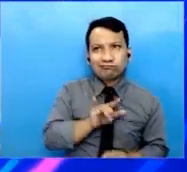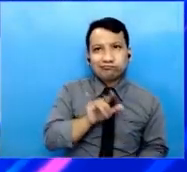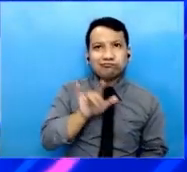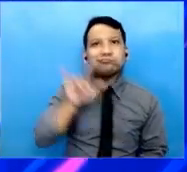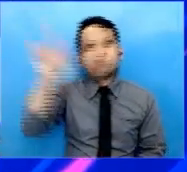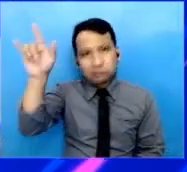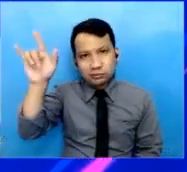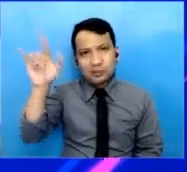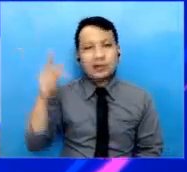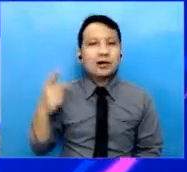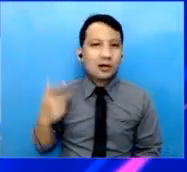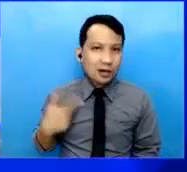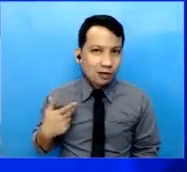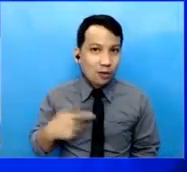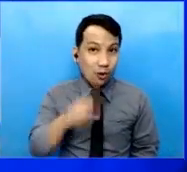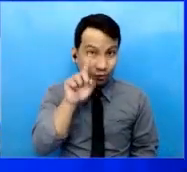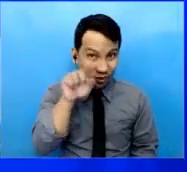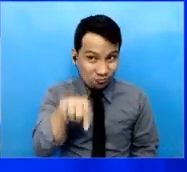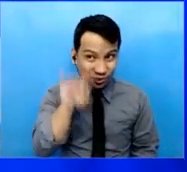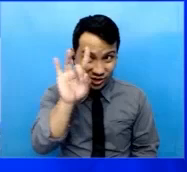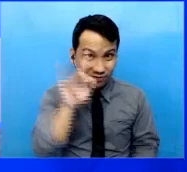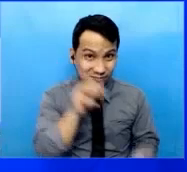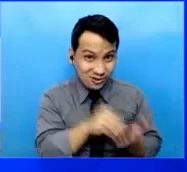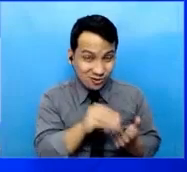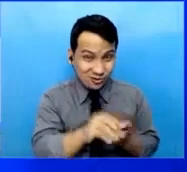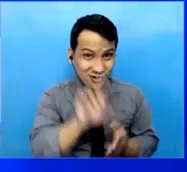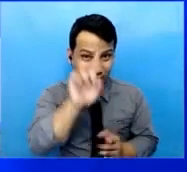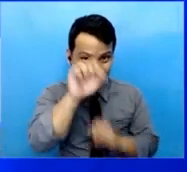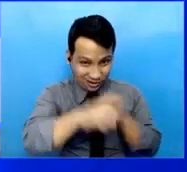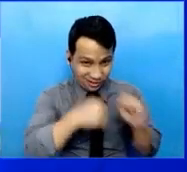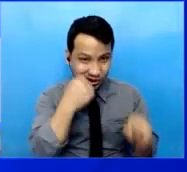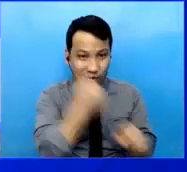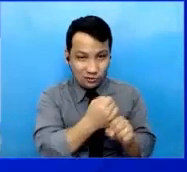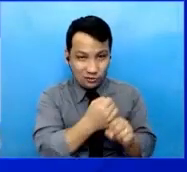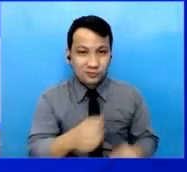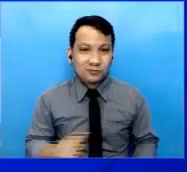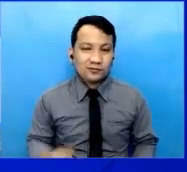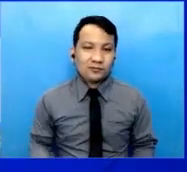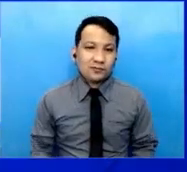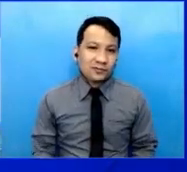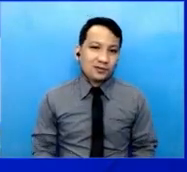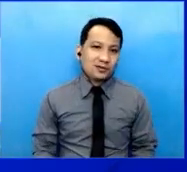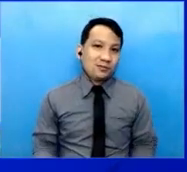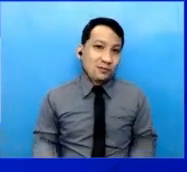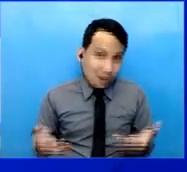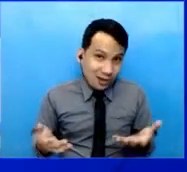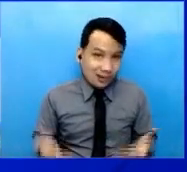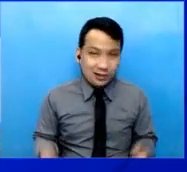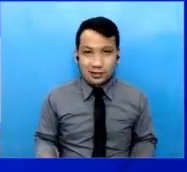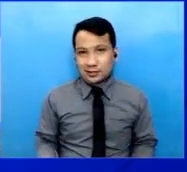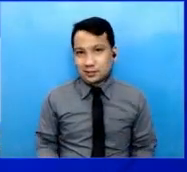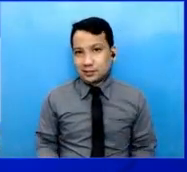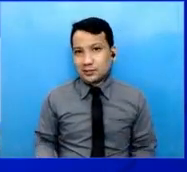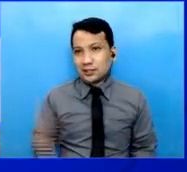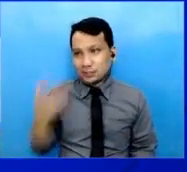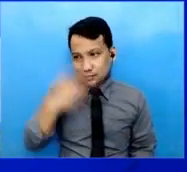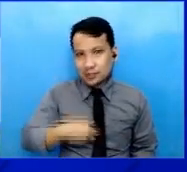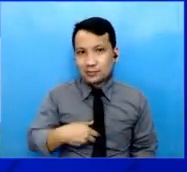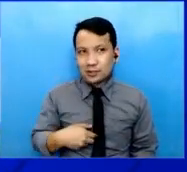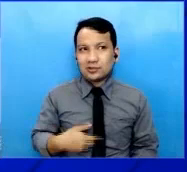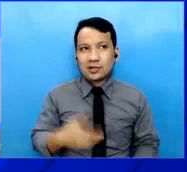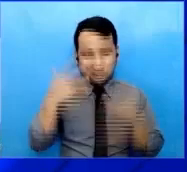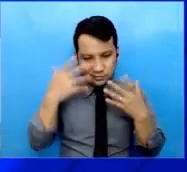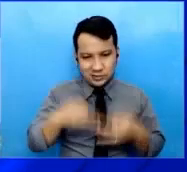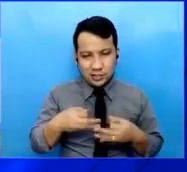magkaroon ka ng 1.8 million sa isang taon, 'di ba? So that's why ayun